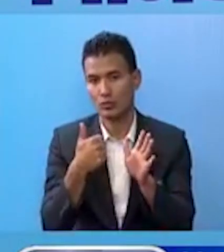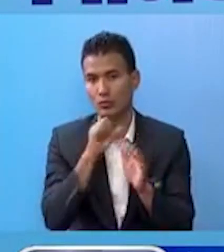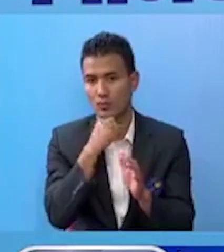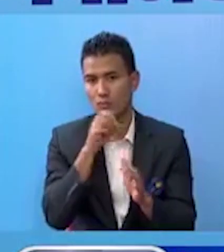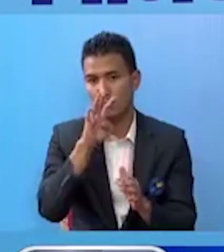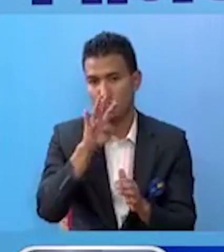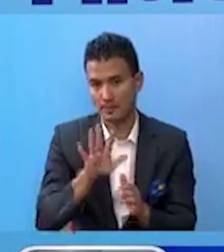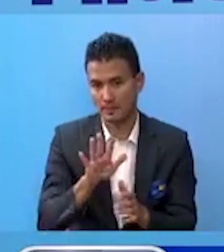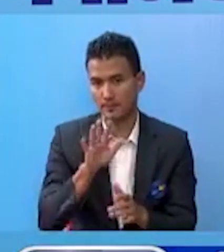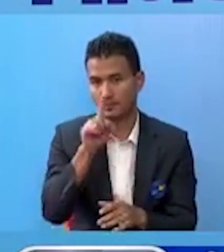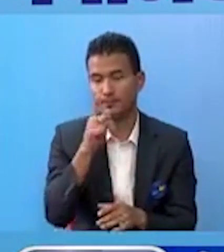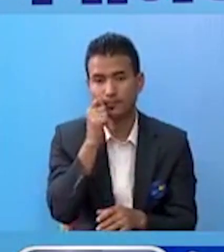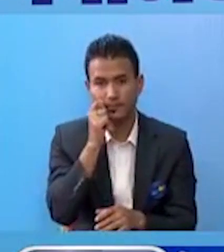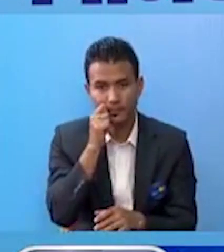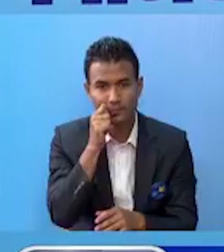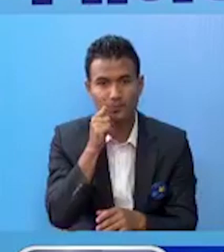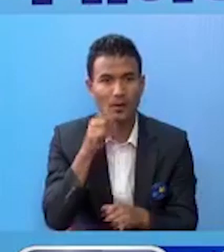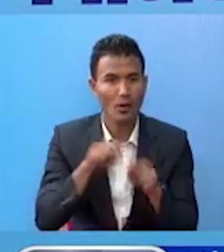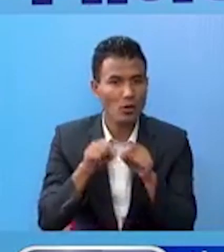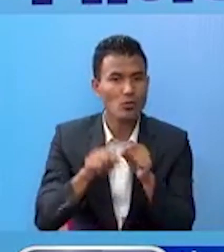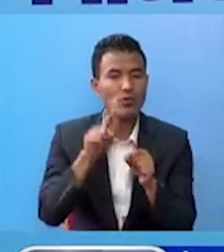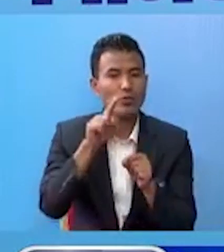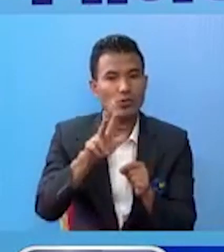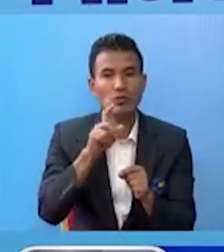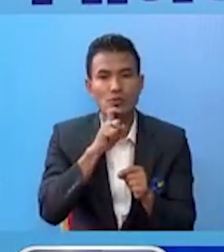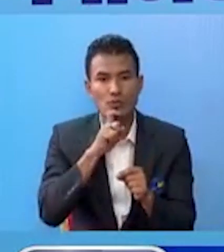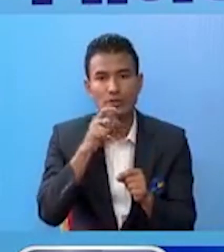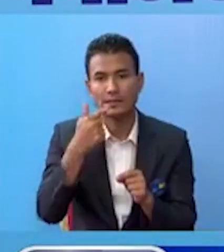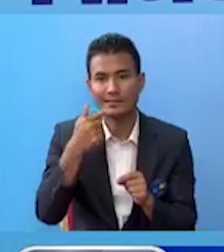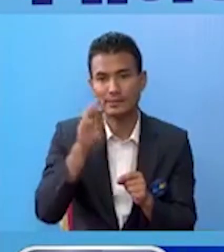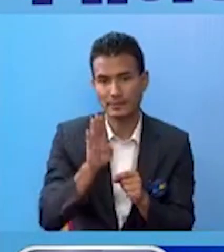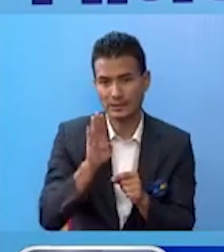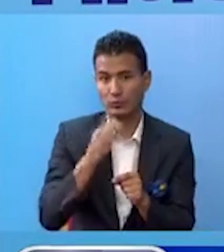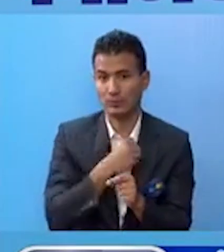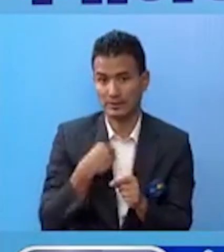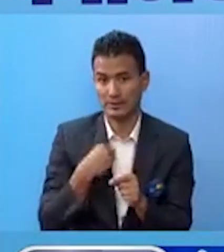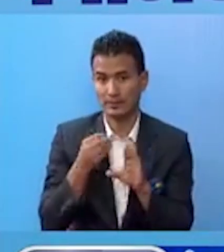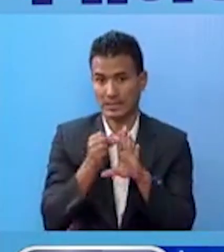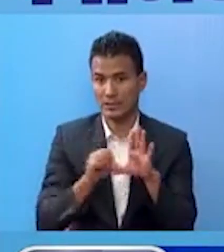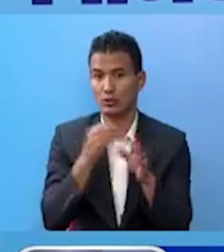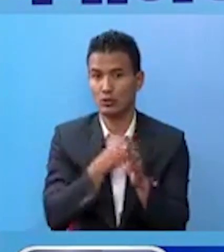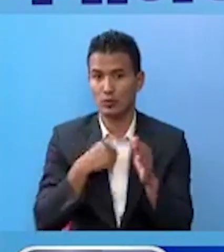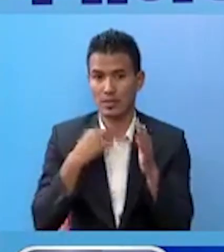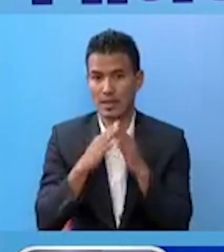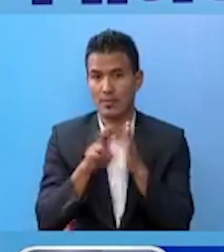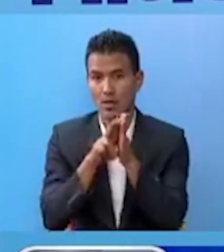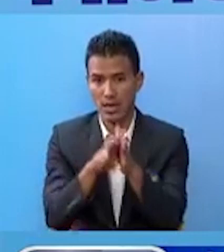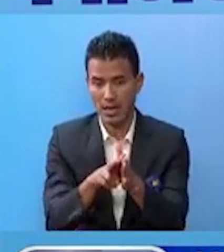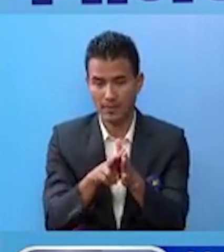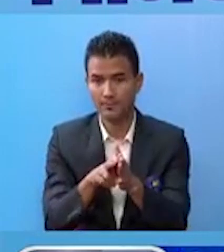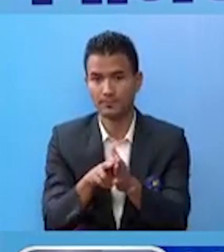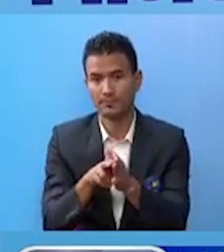वर्ष 45 एक पुरुष आषाढ 18 गते क्षयरोगको उपचारका लागि पाटन अस्पतालमा भर्ना